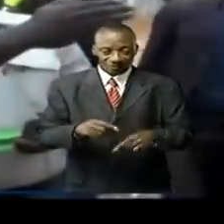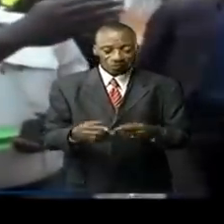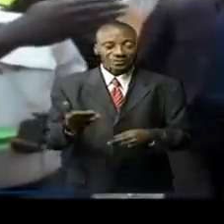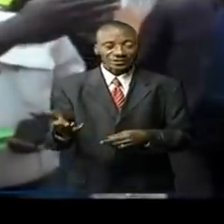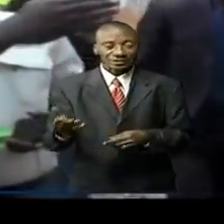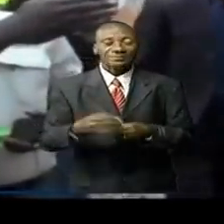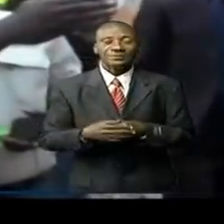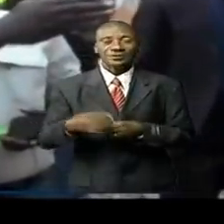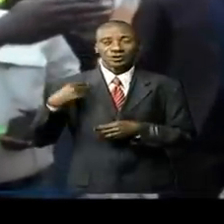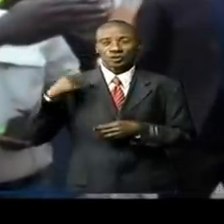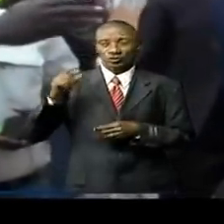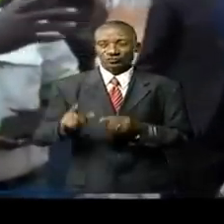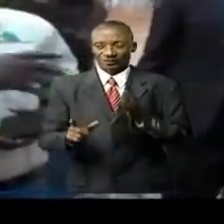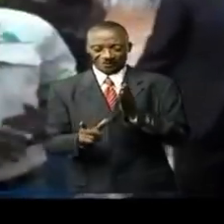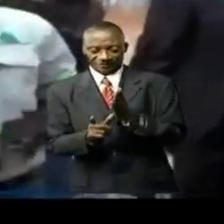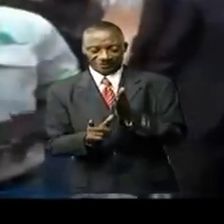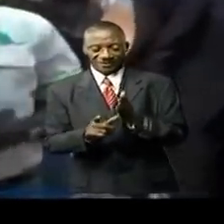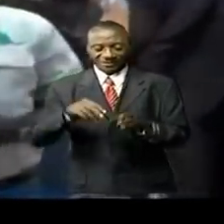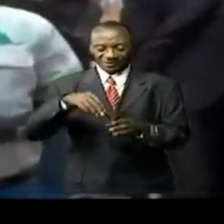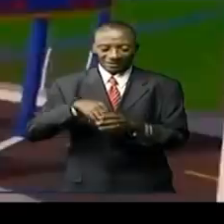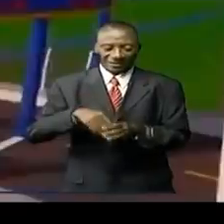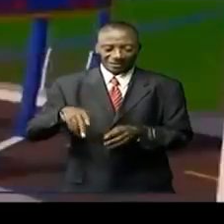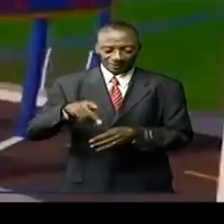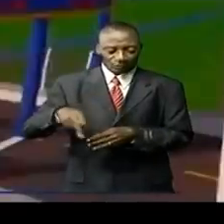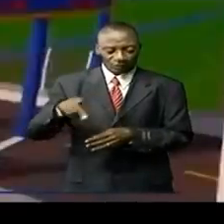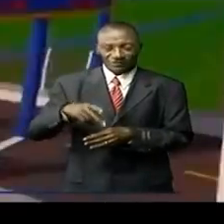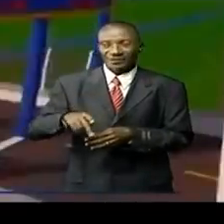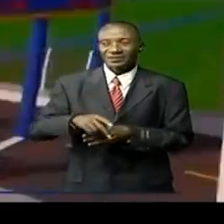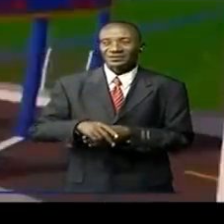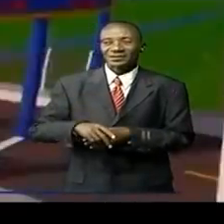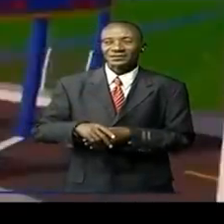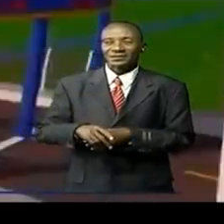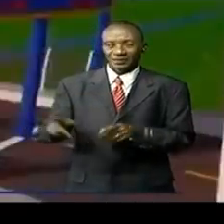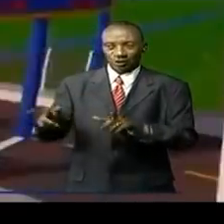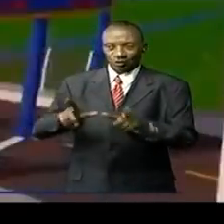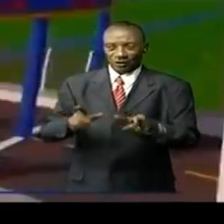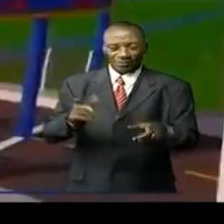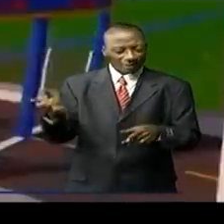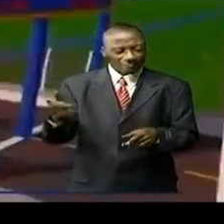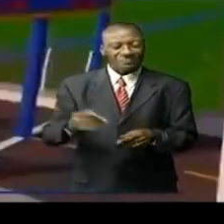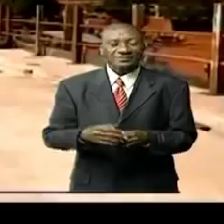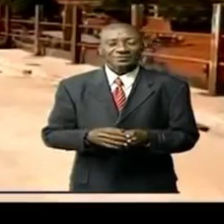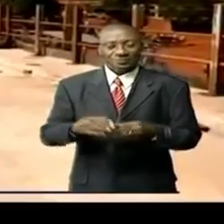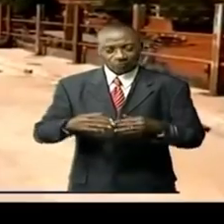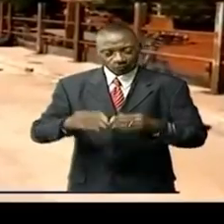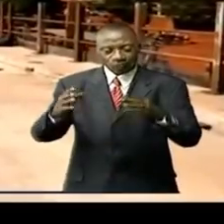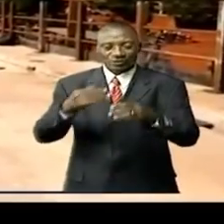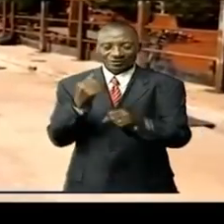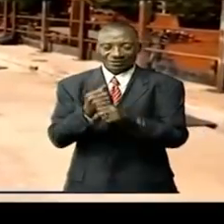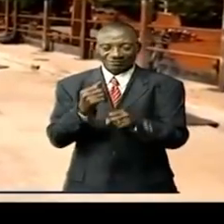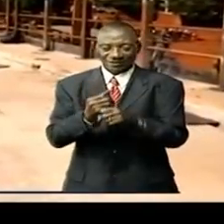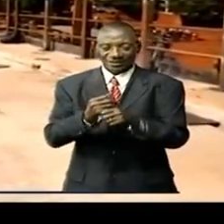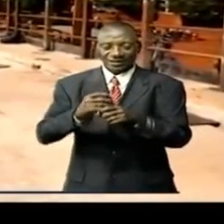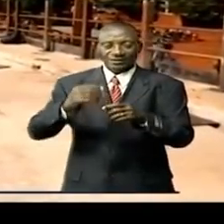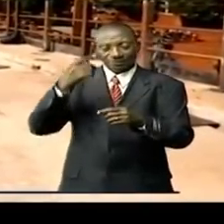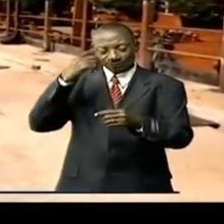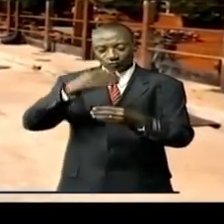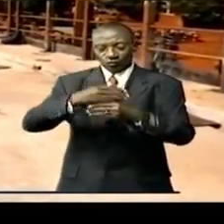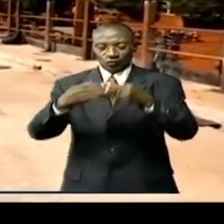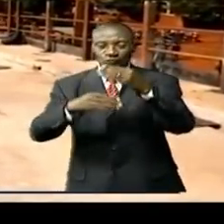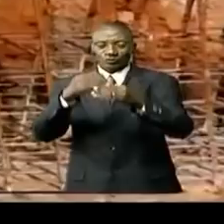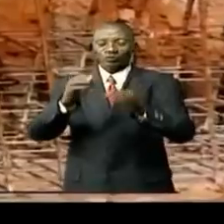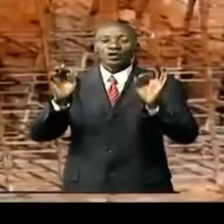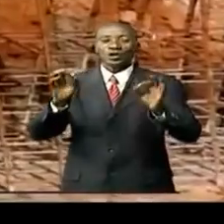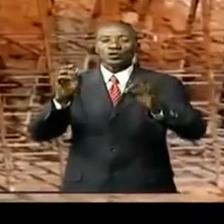gouverneur intérimaire du Lualaba, Fifi Masuka Saini. Les travaux de construction du pont Fatshi Béton ont atteint presque